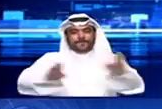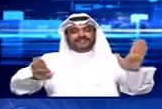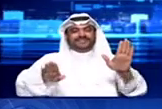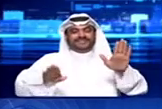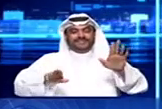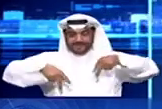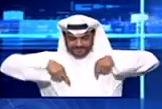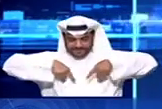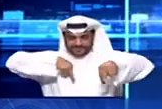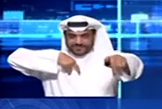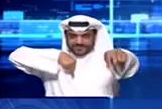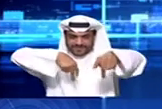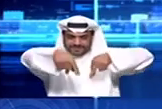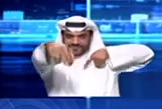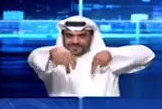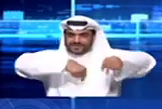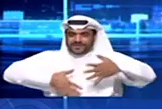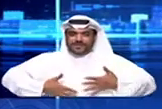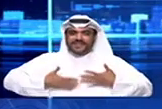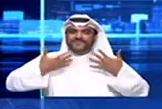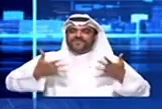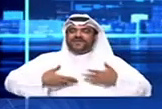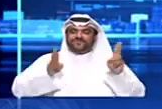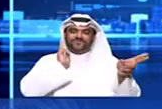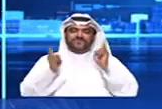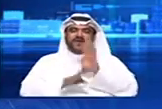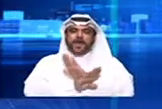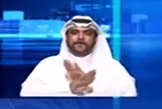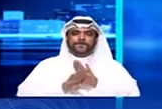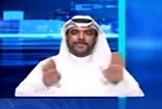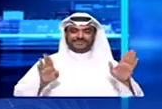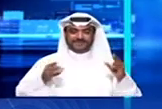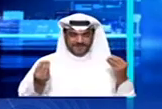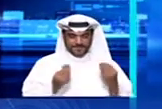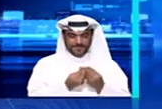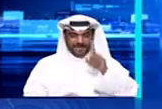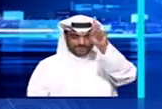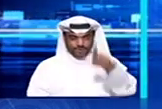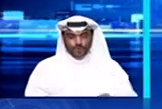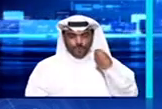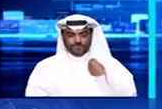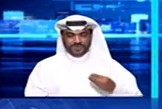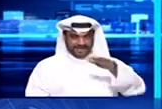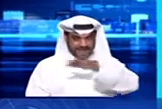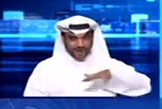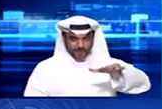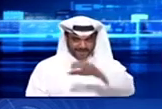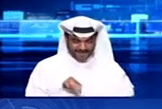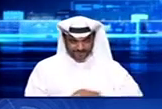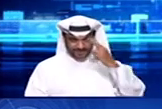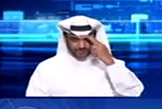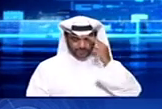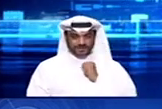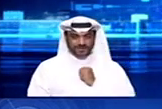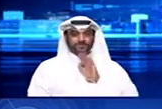أغلقت من الجانبين واقتصر فيها على الفعاليات التي مصاحبة لهذا اليوم الوطني.